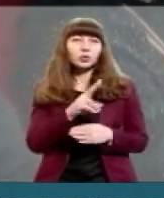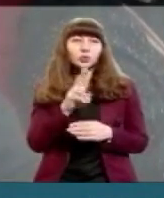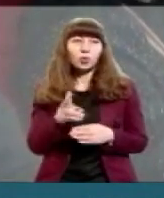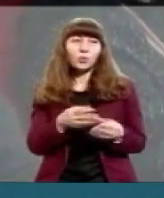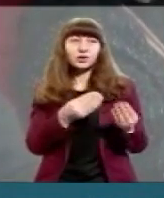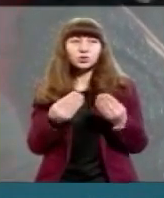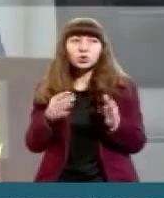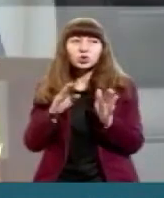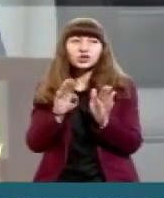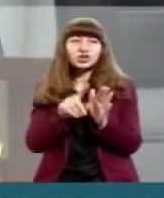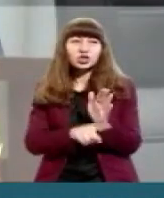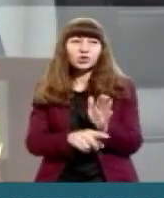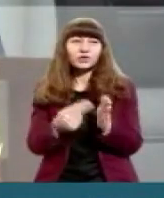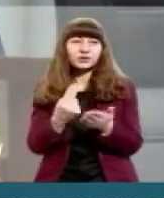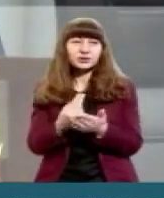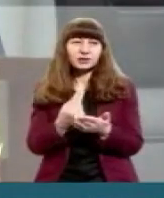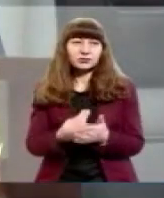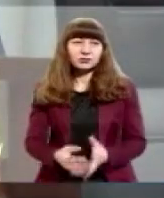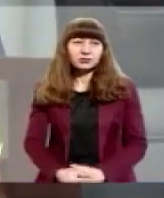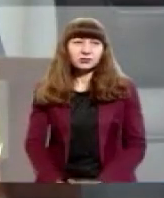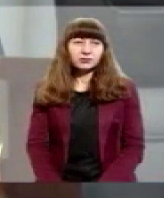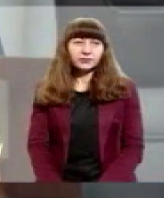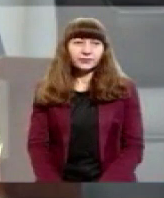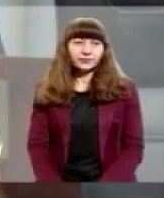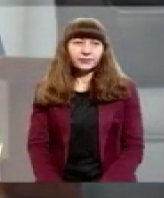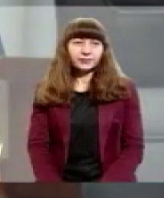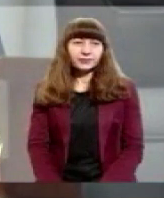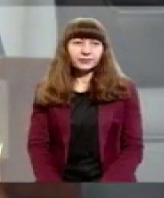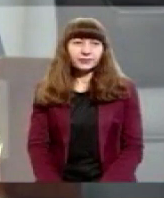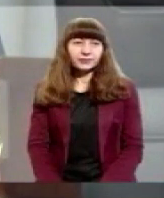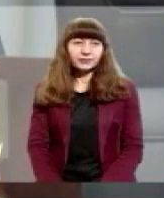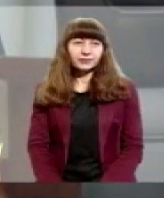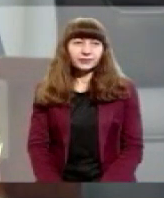более низкую цену. Как мы решаем эту проблему? Мы предлагаем